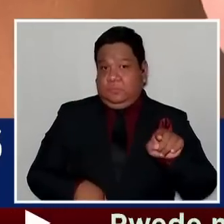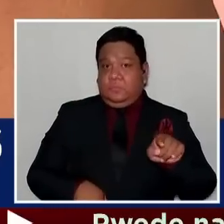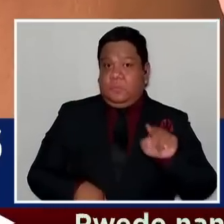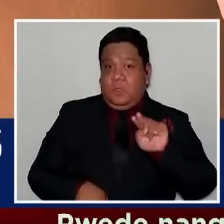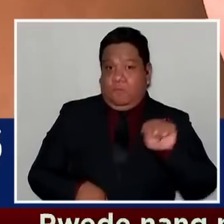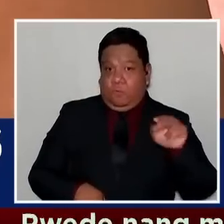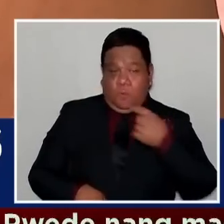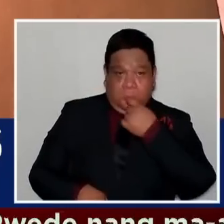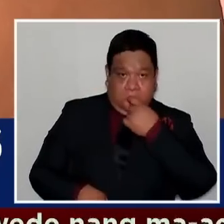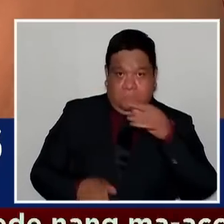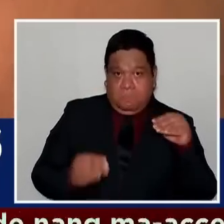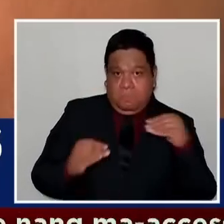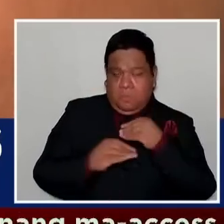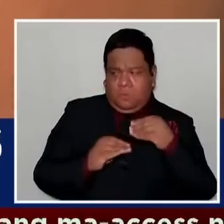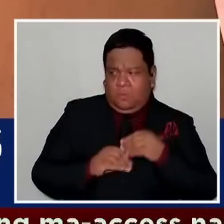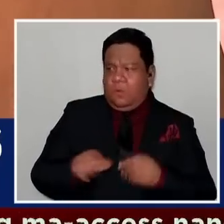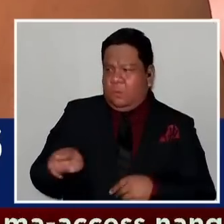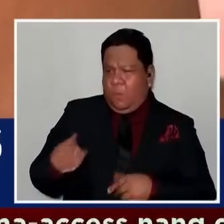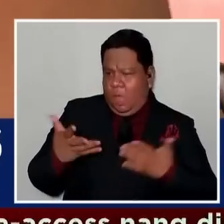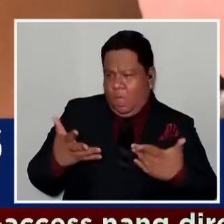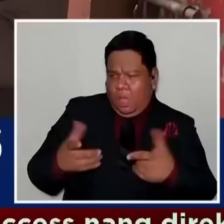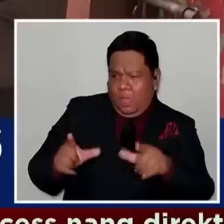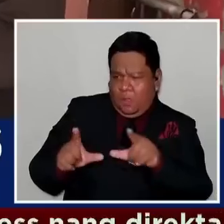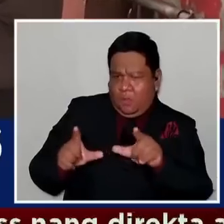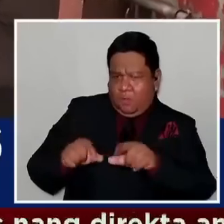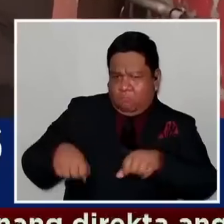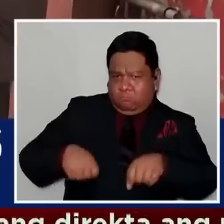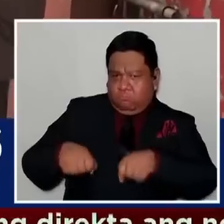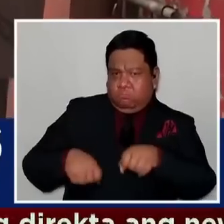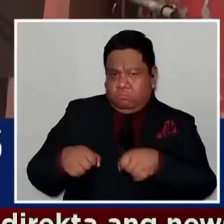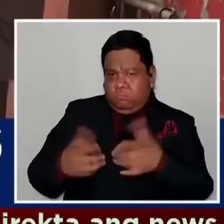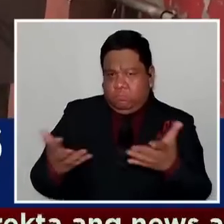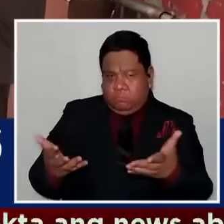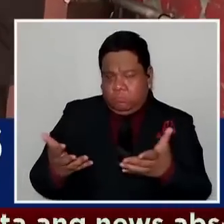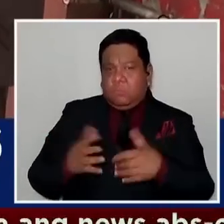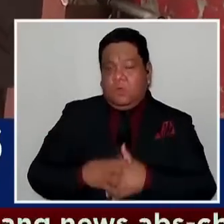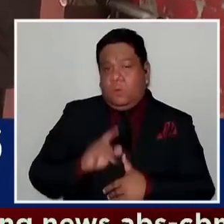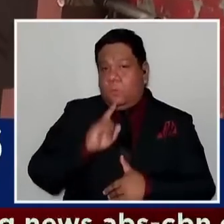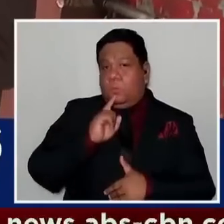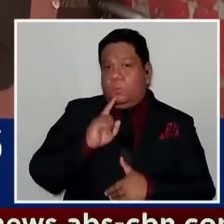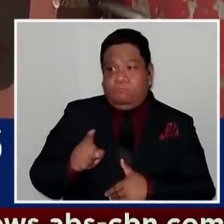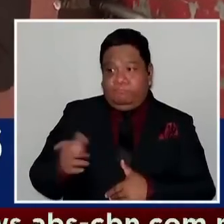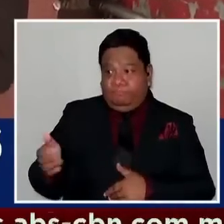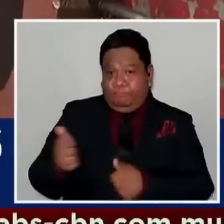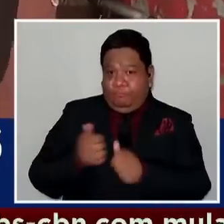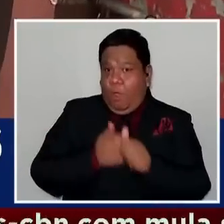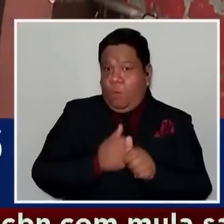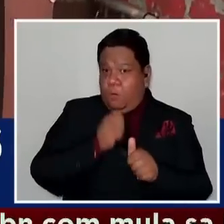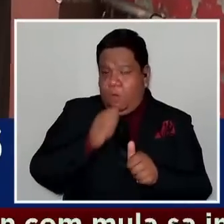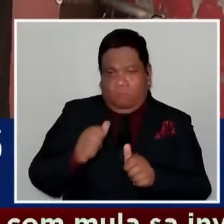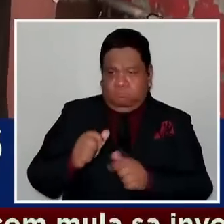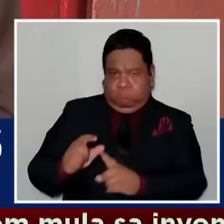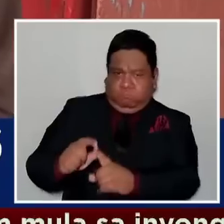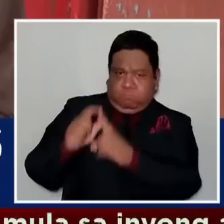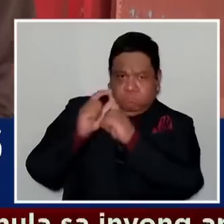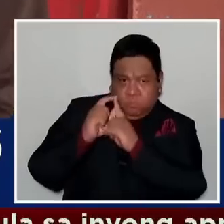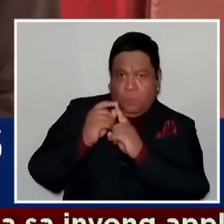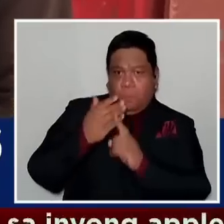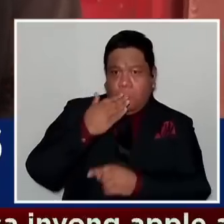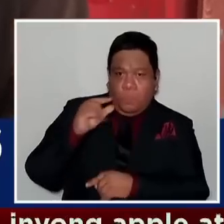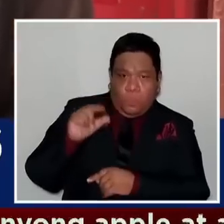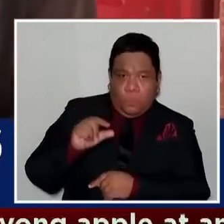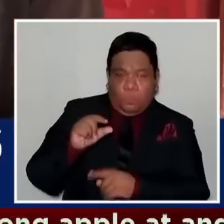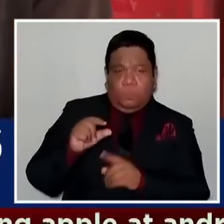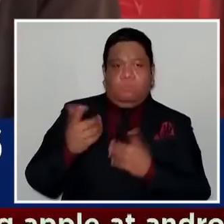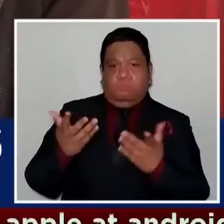wala umanong prangkisa ang kanyang kolong-kolong na motorsiklo. Imbes na tumabi at sumunod, minura pa umana siya at tinakot na aarestuhin dahil